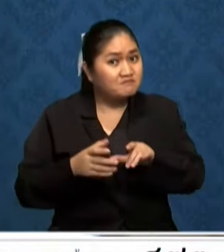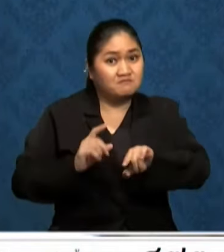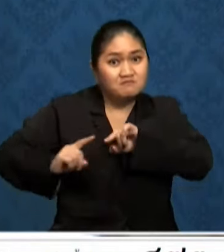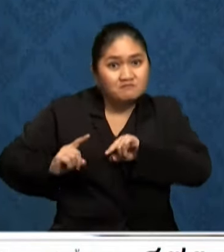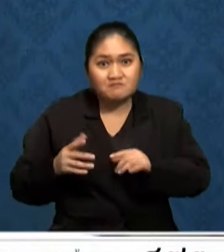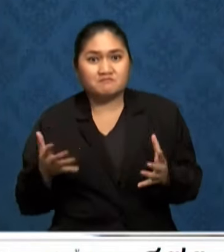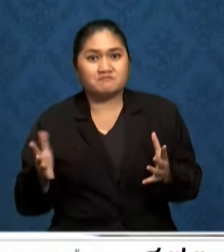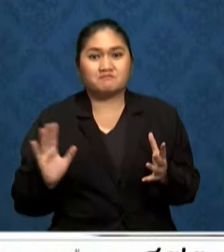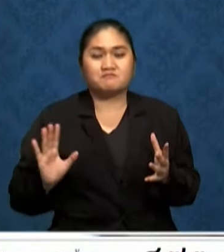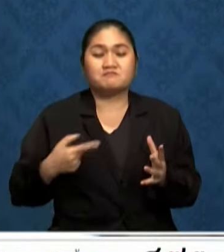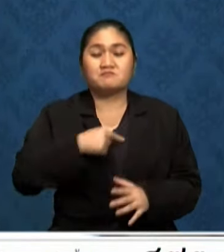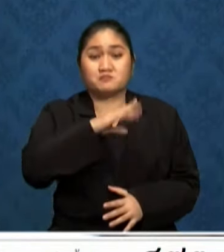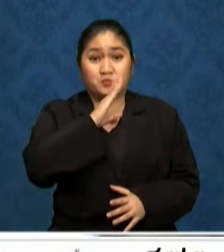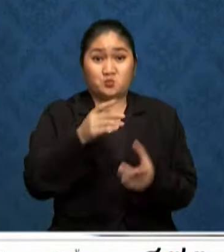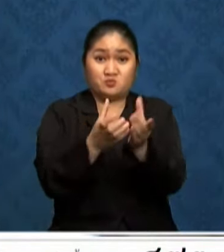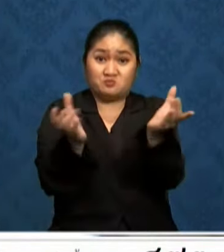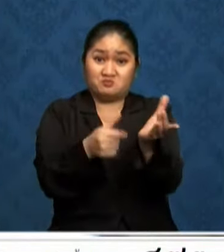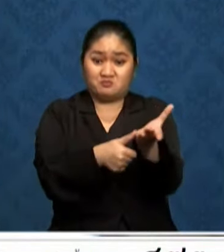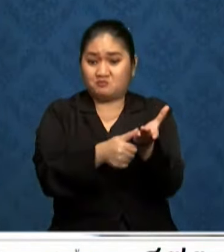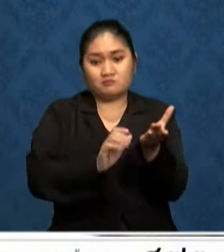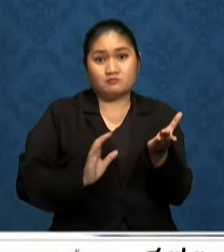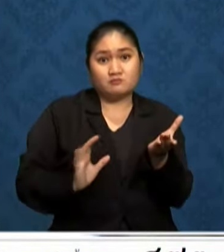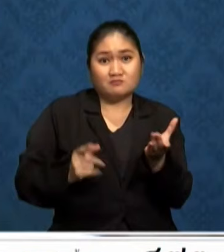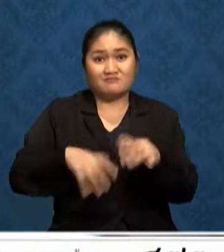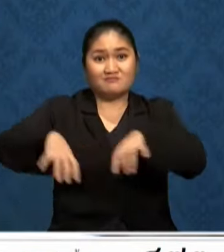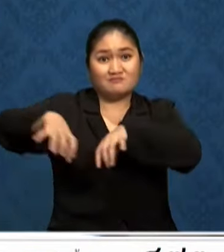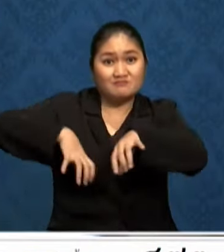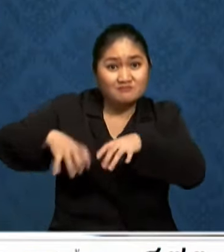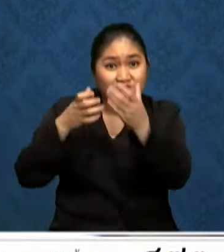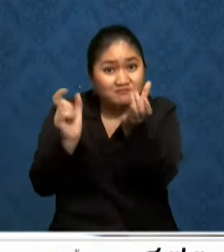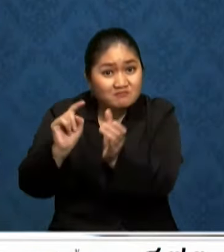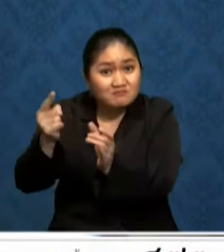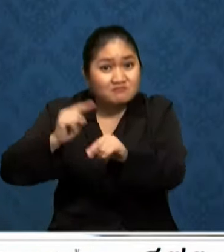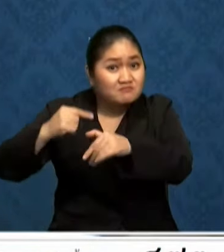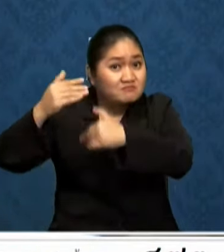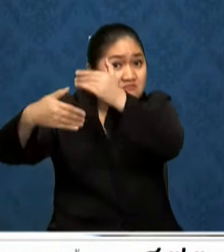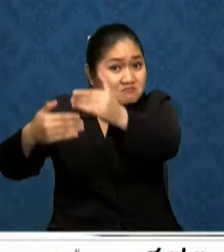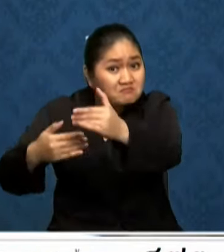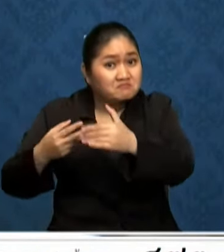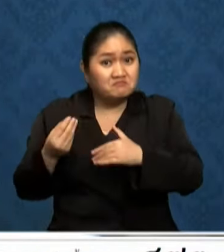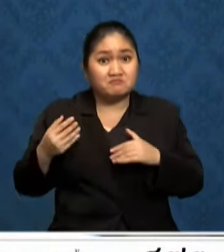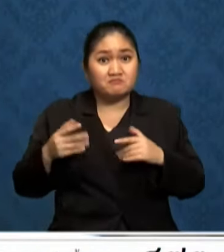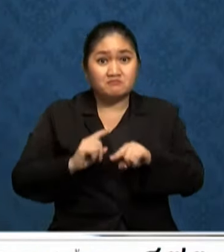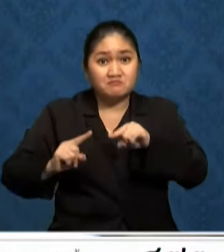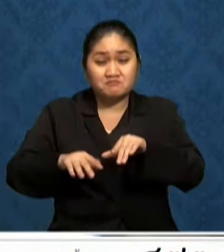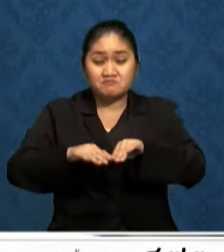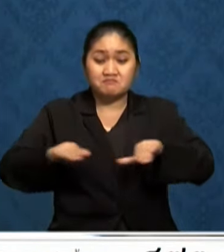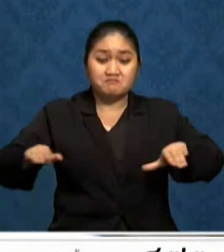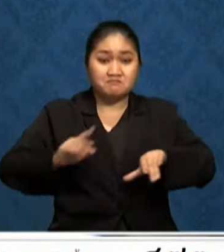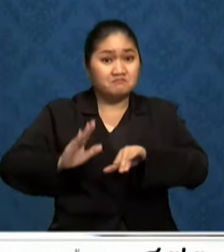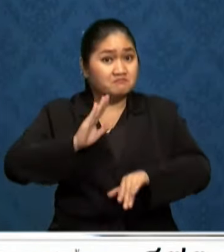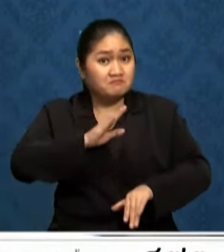แล้วไม่อยากวนแก้ไขลันูนพ Circ WHOหมายนั้นเดินหน้าอย่างรดเร็วและราบรื่น